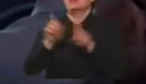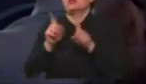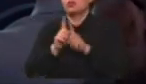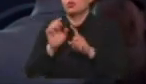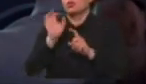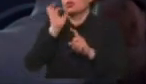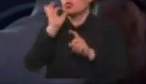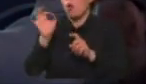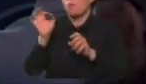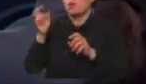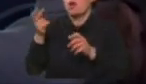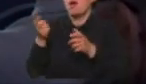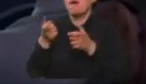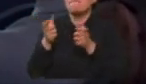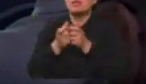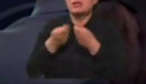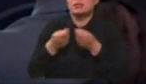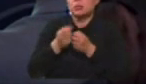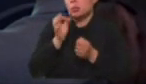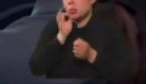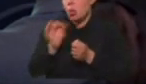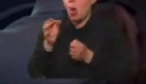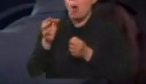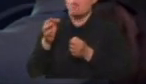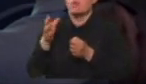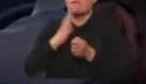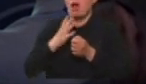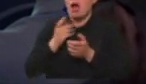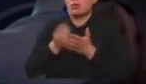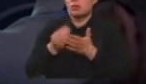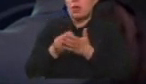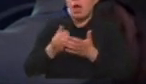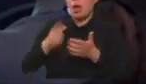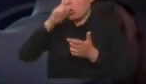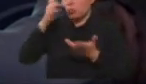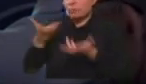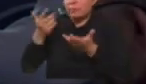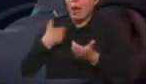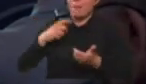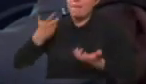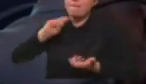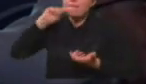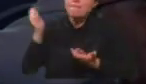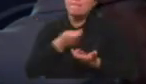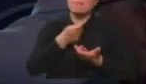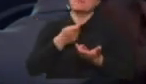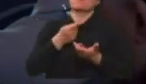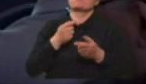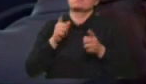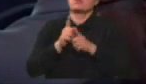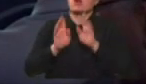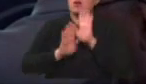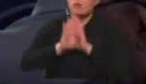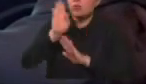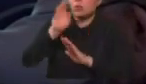miarę dobrych taryf, które przewoźnicy oferują pasażerom, aby podróżować. Tutaj wzrosty potoków pasażerskich